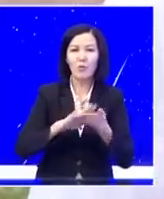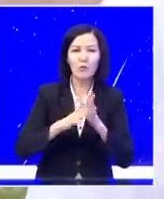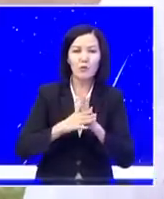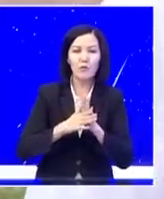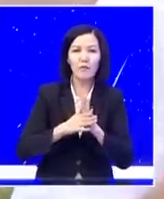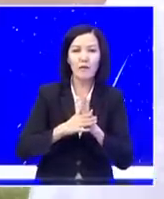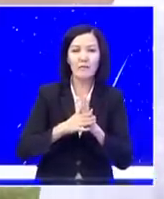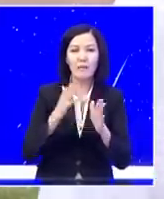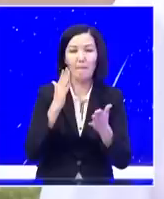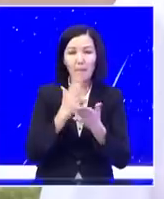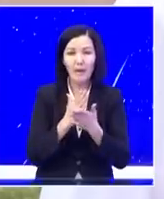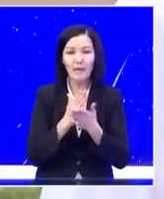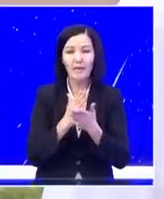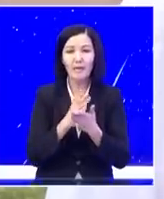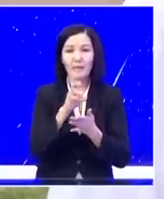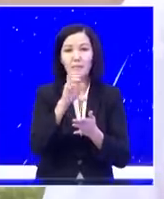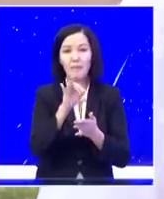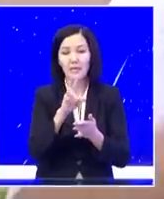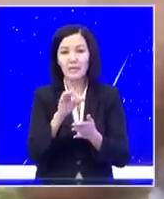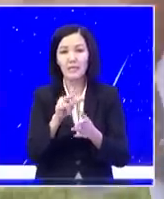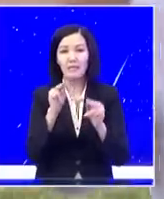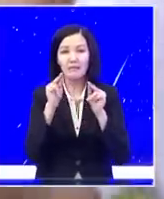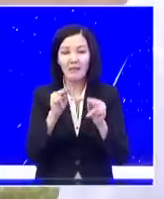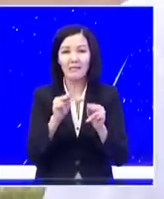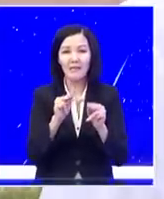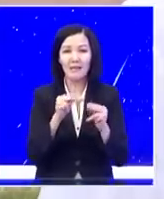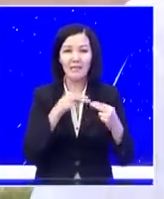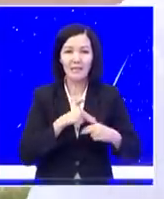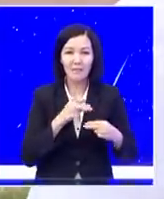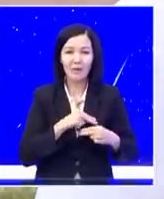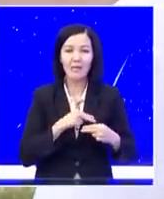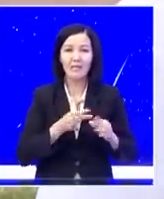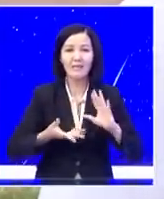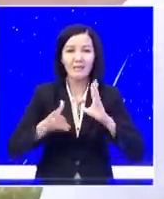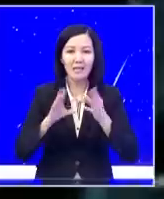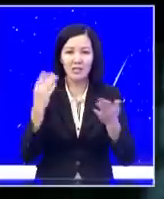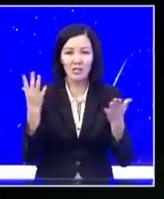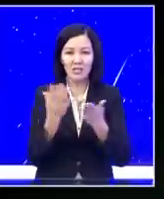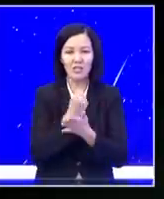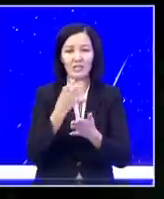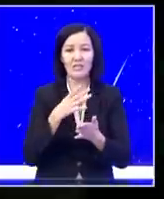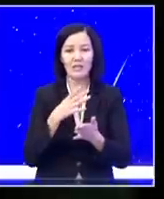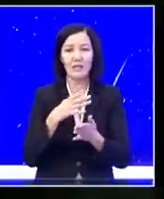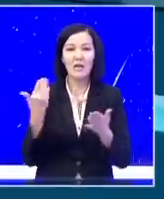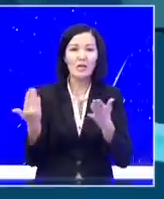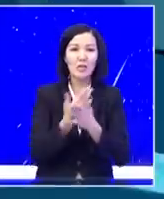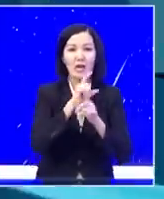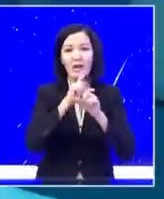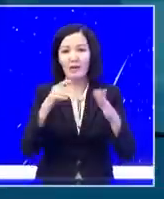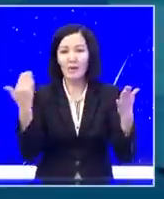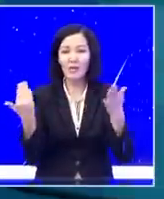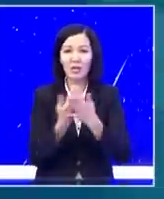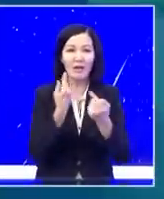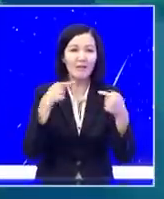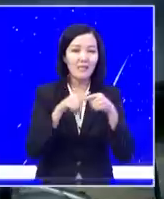етіп жатсыңдар. Бұның бәрі Бейсеннің таза маңдай терінің еңбегімен келді десем, мен қателеспеймін. Жаңа ғимарат, жаңа техника,